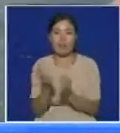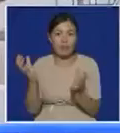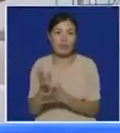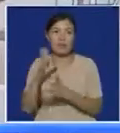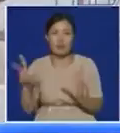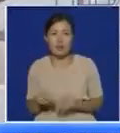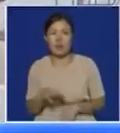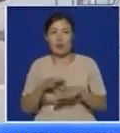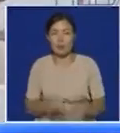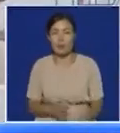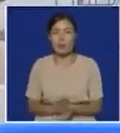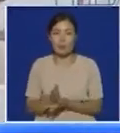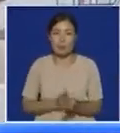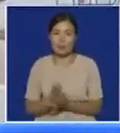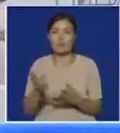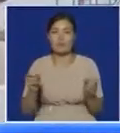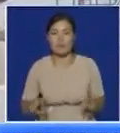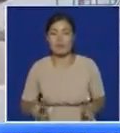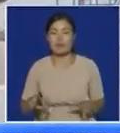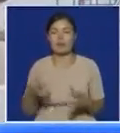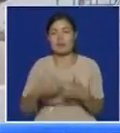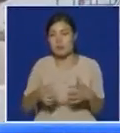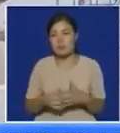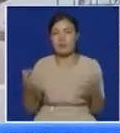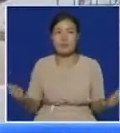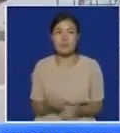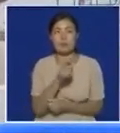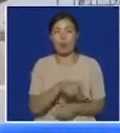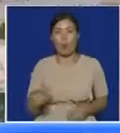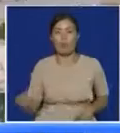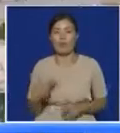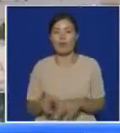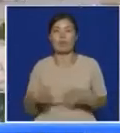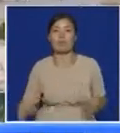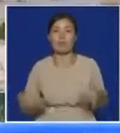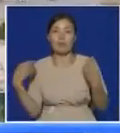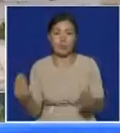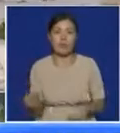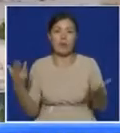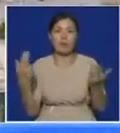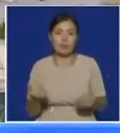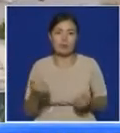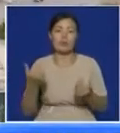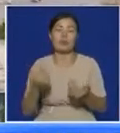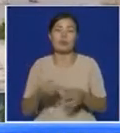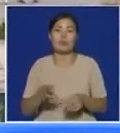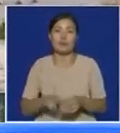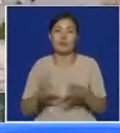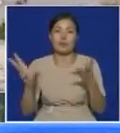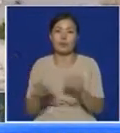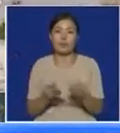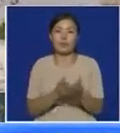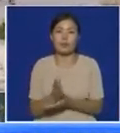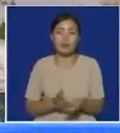экипажи, патрульные службы оснащены специальными средствами спасения людей. Это позволяет до прибытия спасателей снизить риски летальных